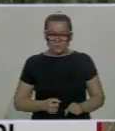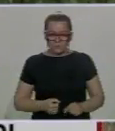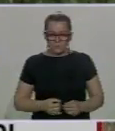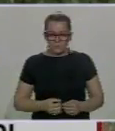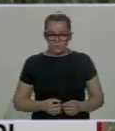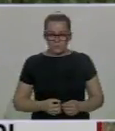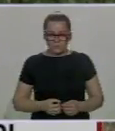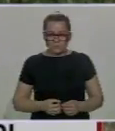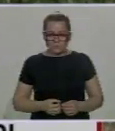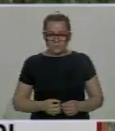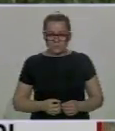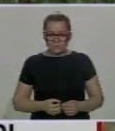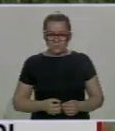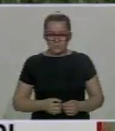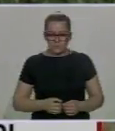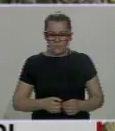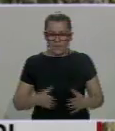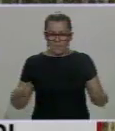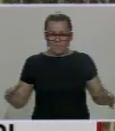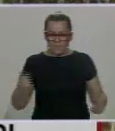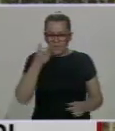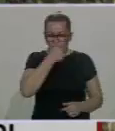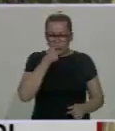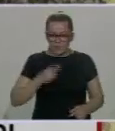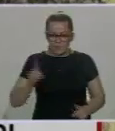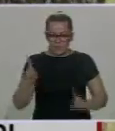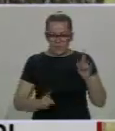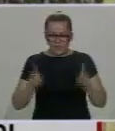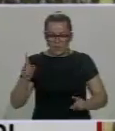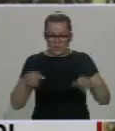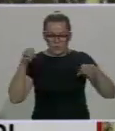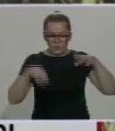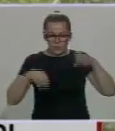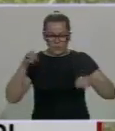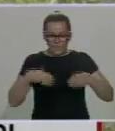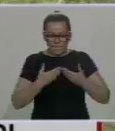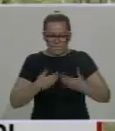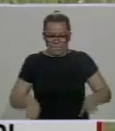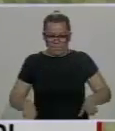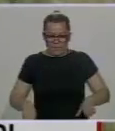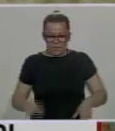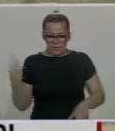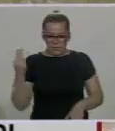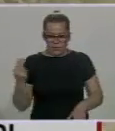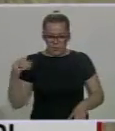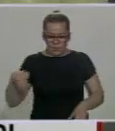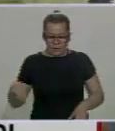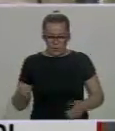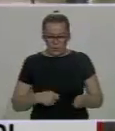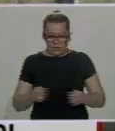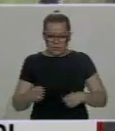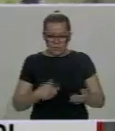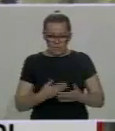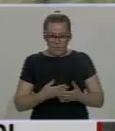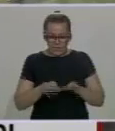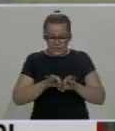rămas sec. sec. Mari fermieri spun că dacă nu va ploua, pot pierde investiții de peste 2 milioane de lei, în condițiile în care în această zonă nu